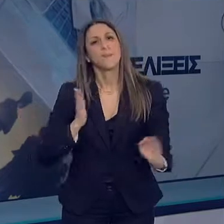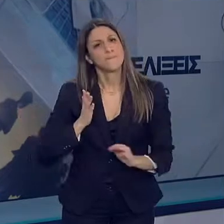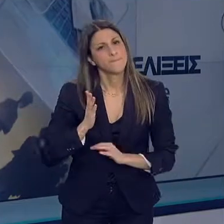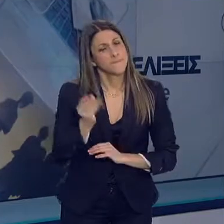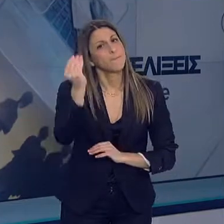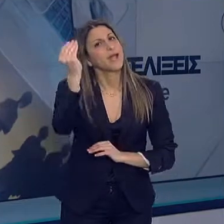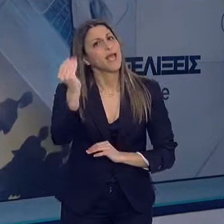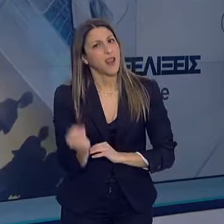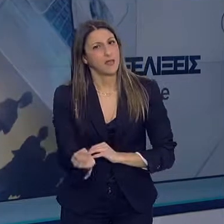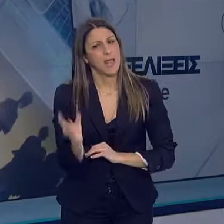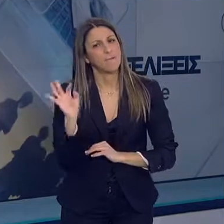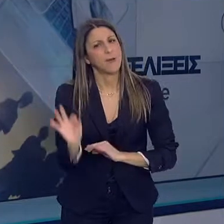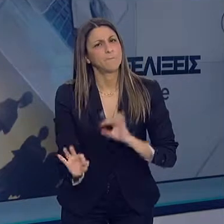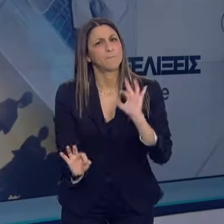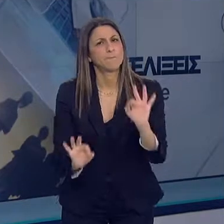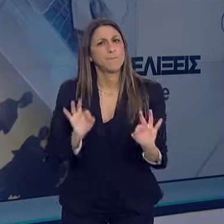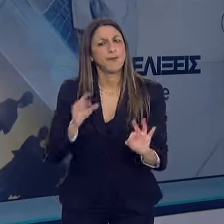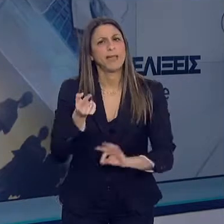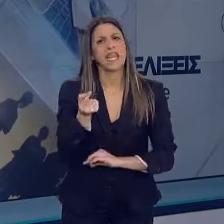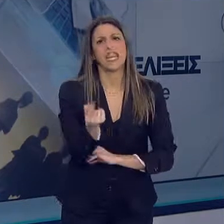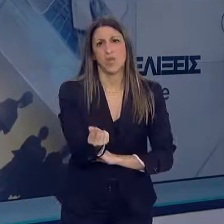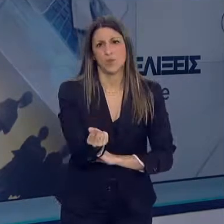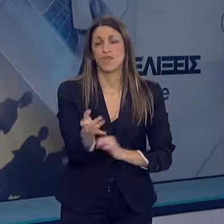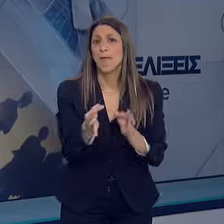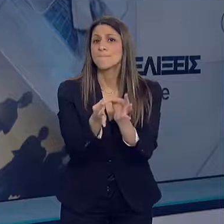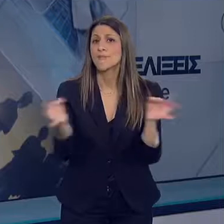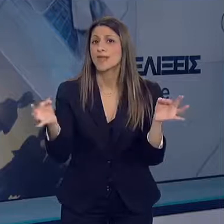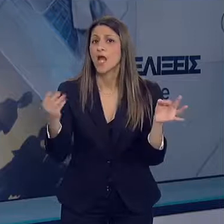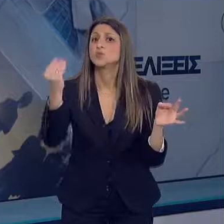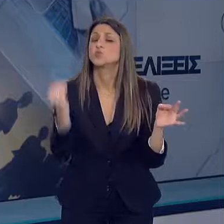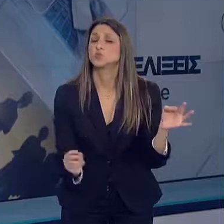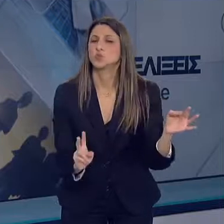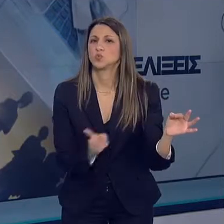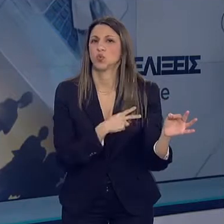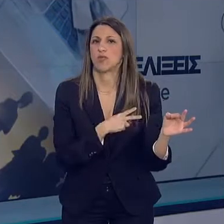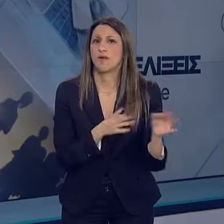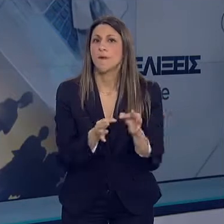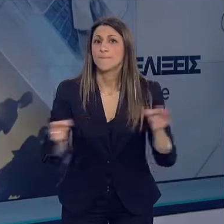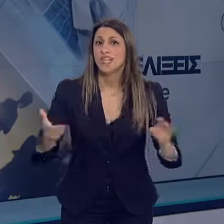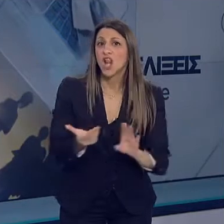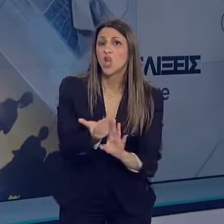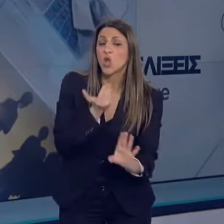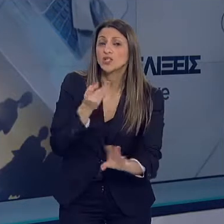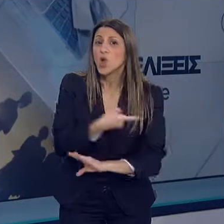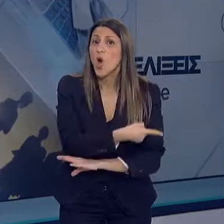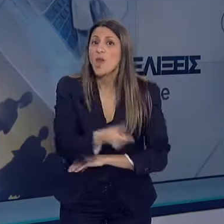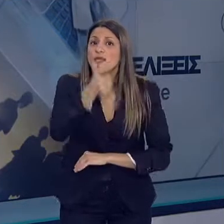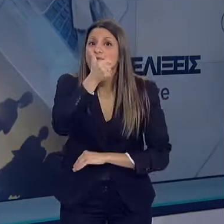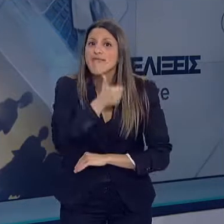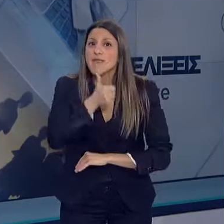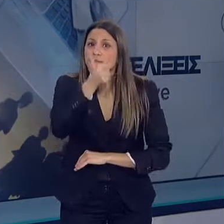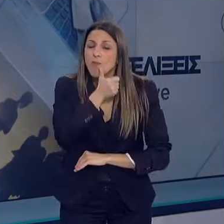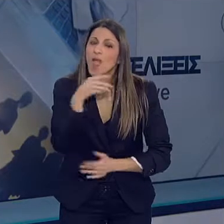την πανδημία. Επιβεβαιώνει την αποτελεσματικότητα των μέτρων που έχουμε αντέξει με μεγάλη υπομονή όλοι μας και πρέπει λίγο ακόμα να